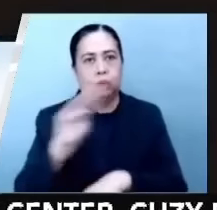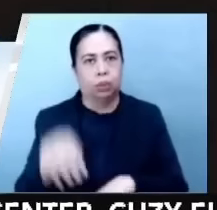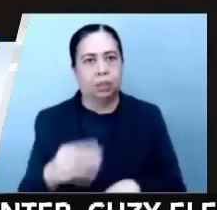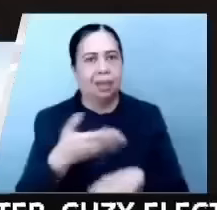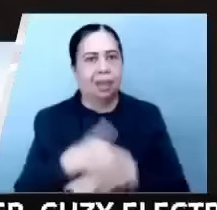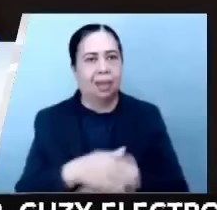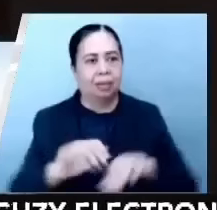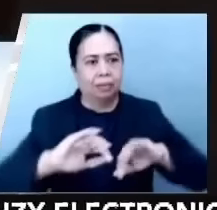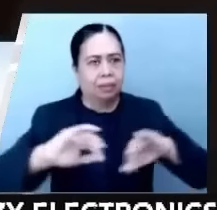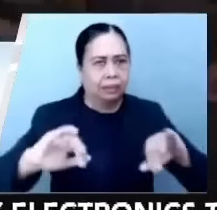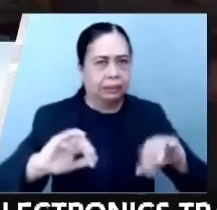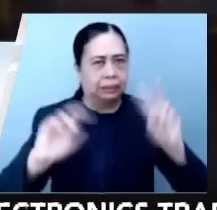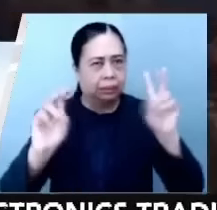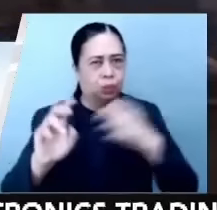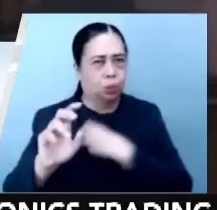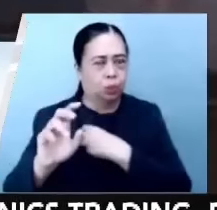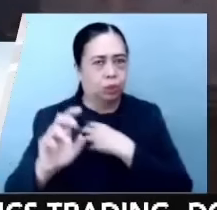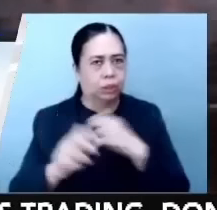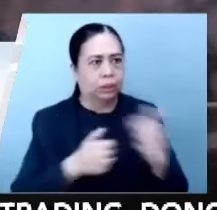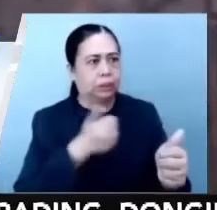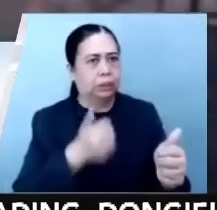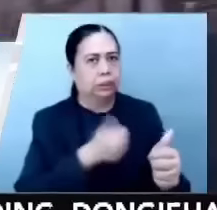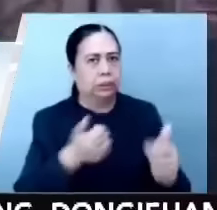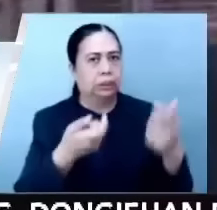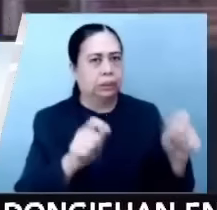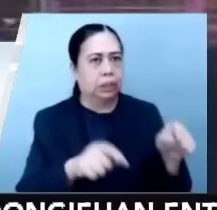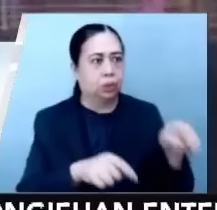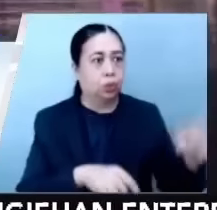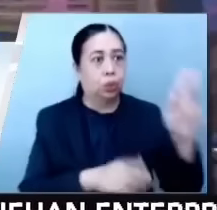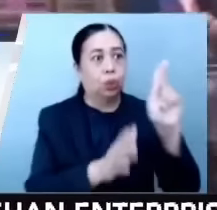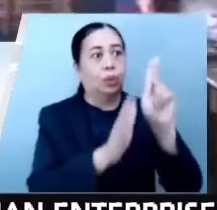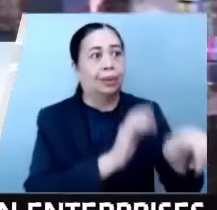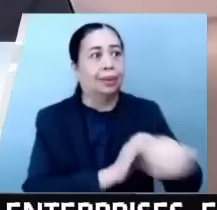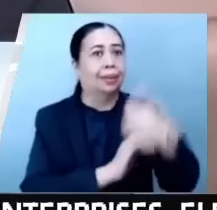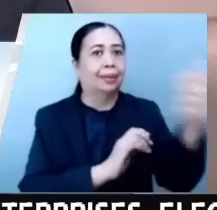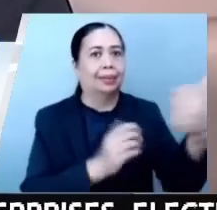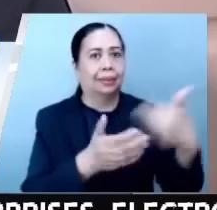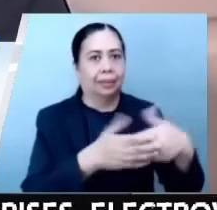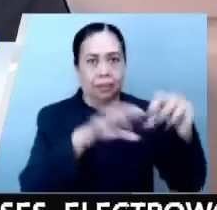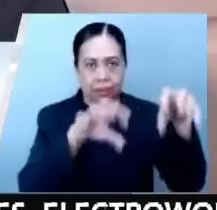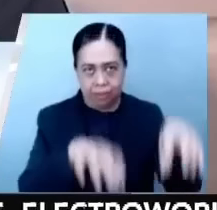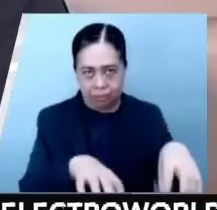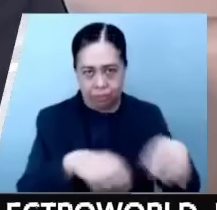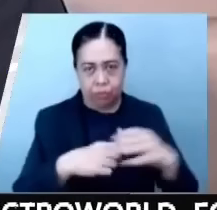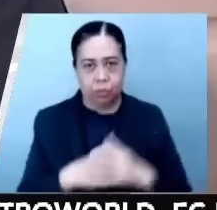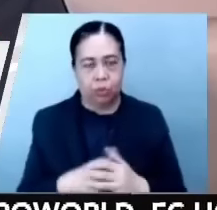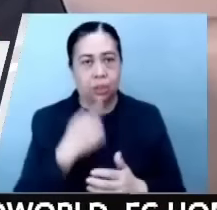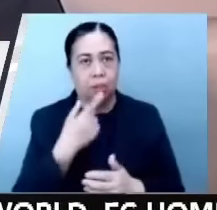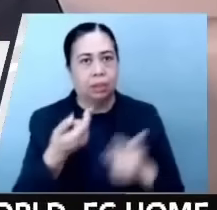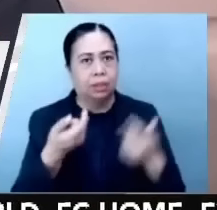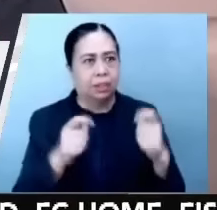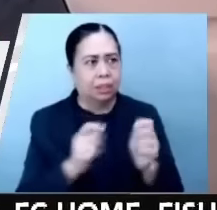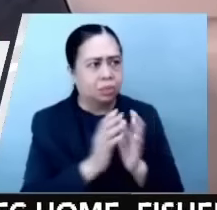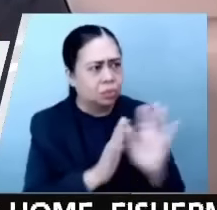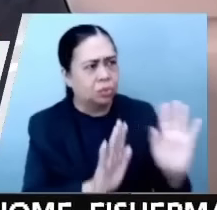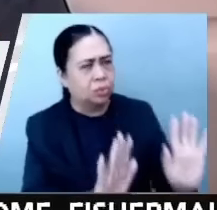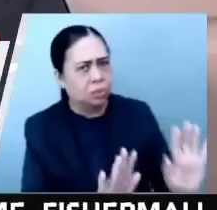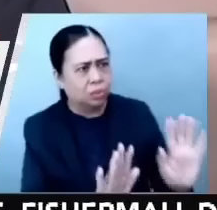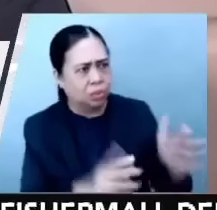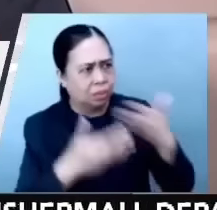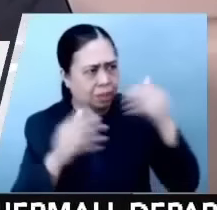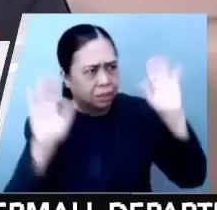umano ang pulis ng habulin at tangkayin umanong patayin ng lalaki ang kanyang kapitbahay. Sinubukan niyang ang pakiusapan na sumuko